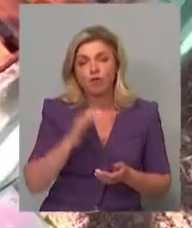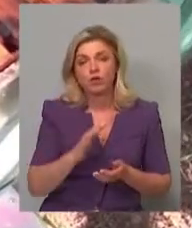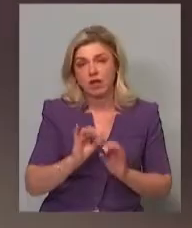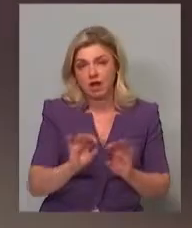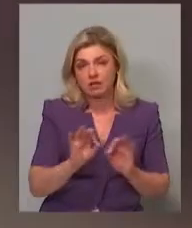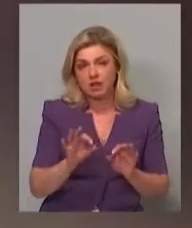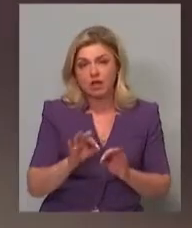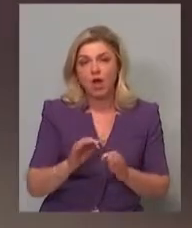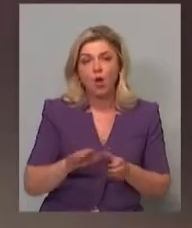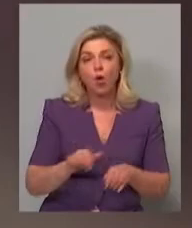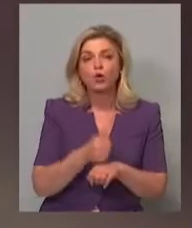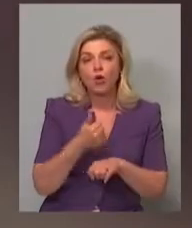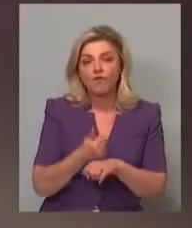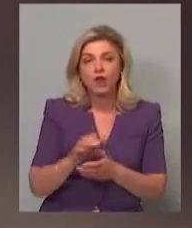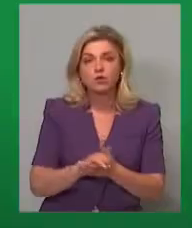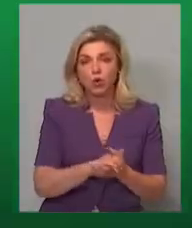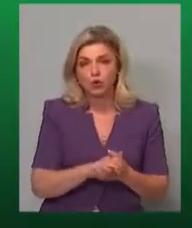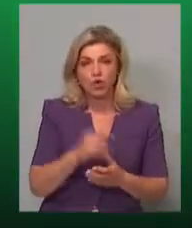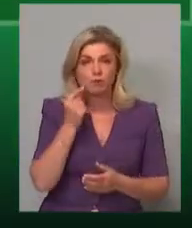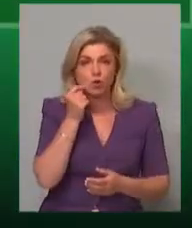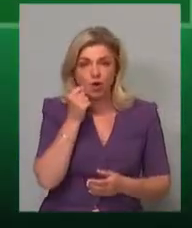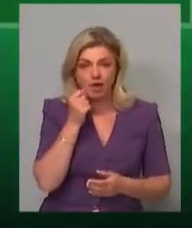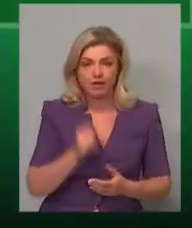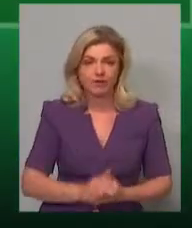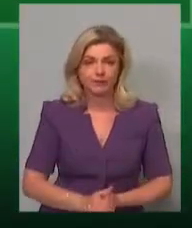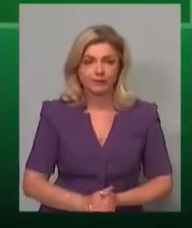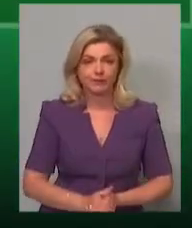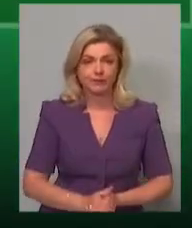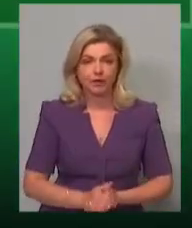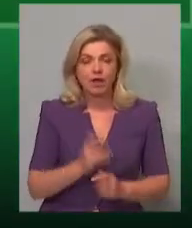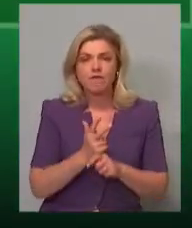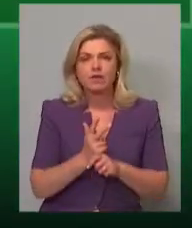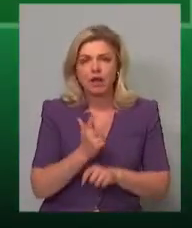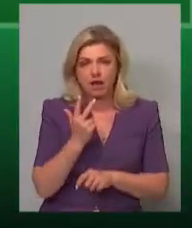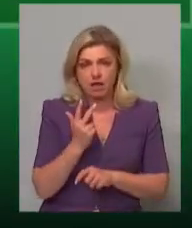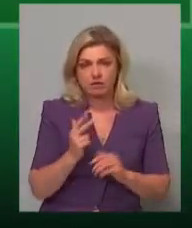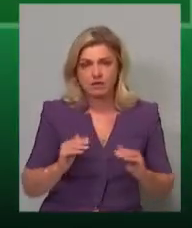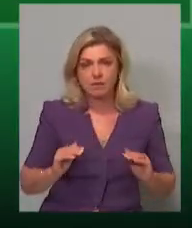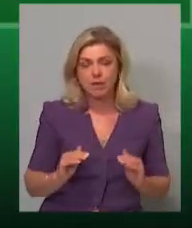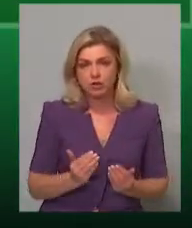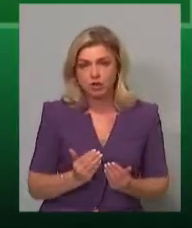Союзу бджолярів Миколаївщини Андрій Гавдін. В 3 рази зменшилася